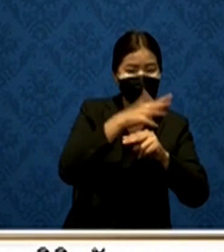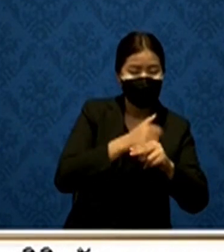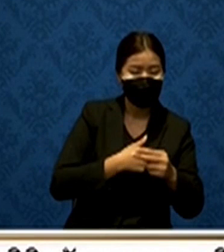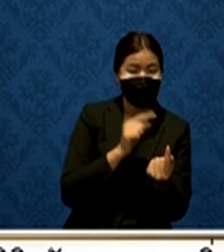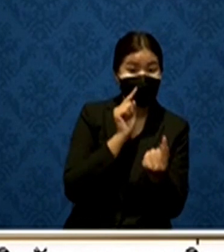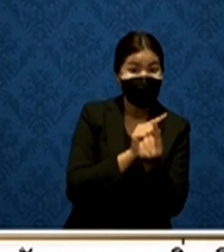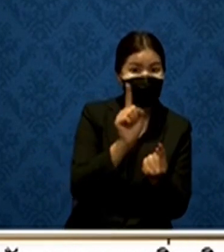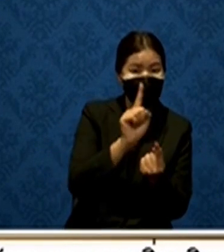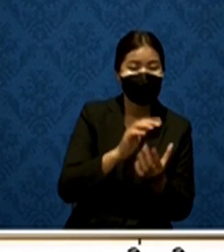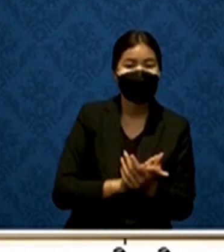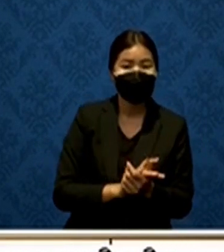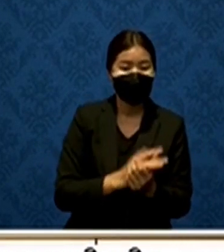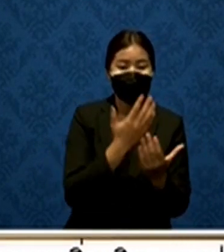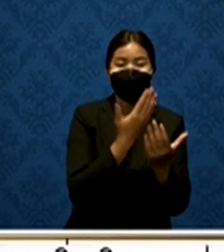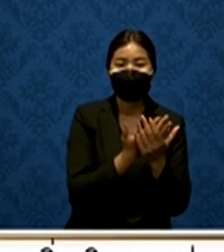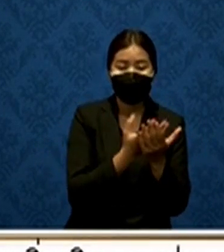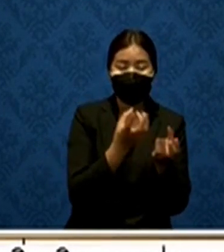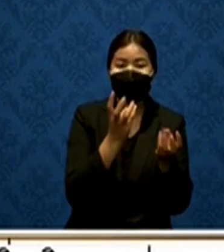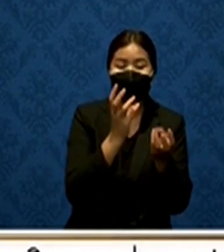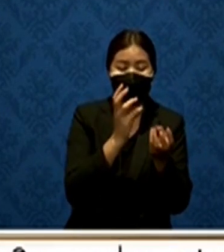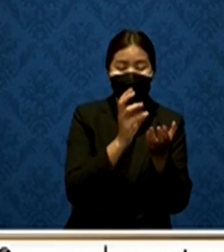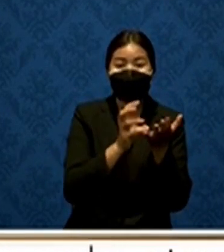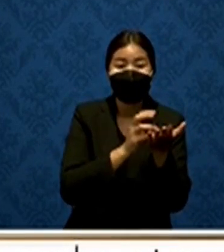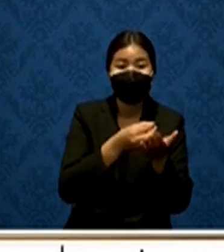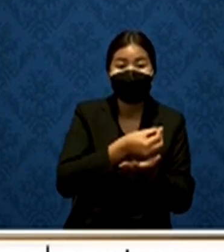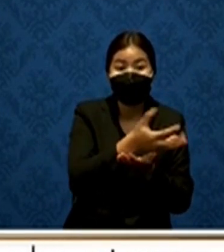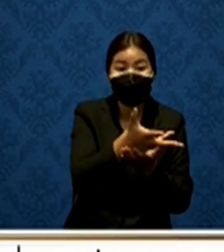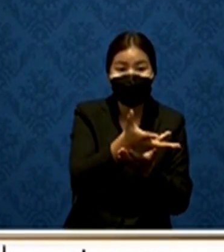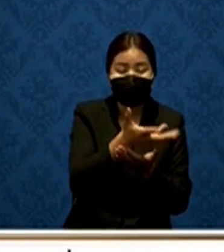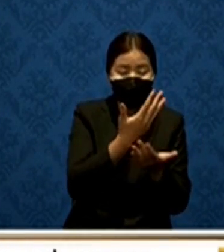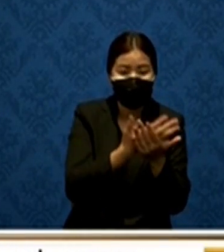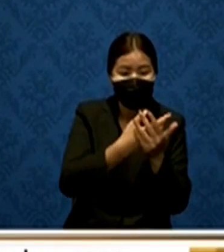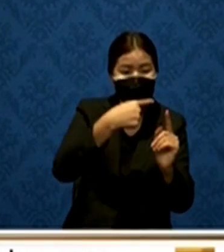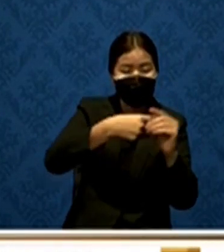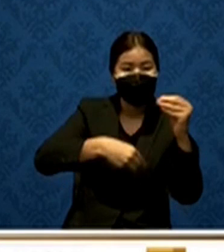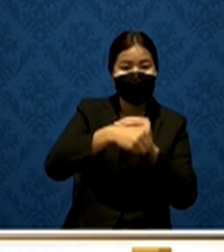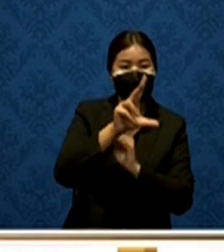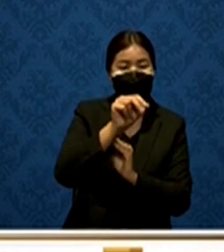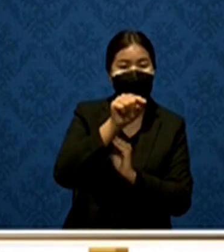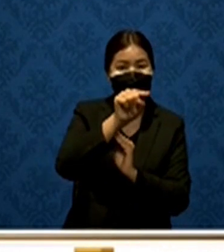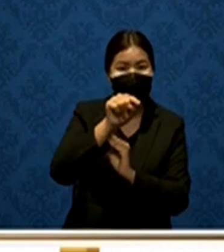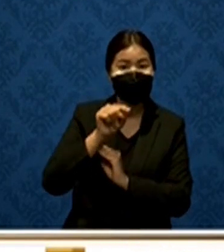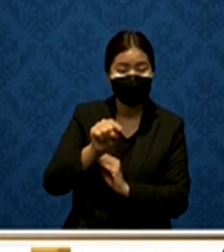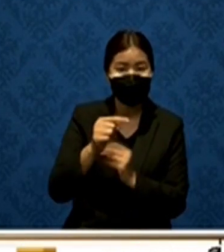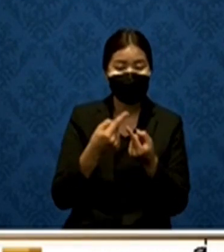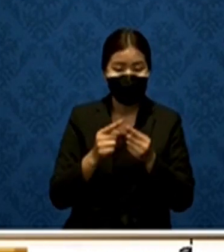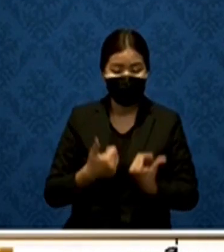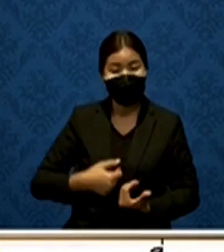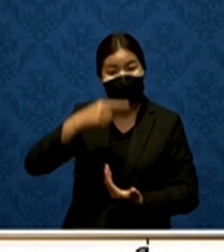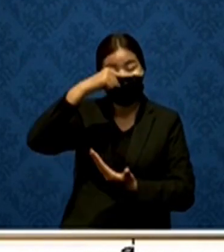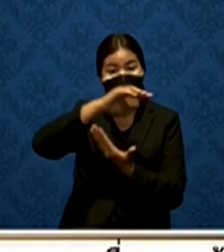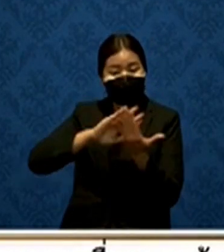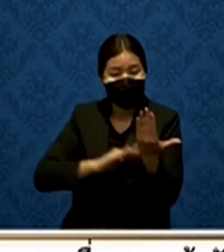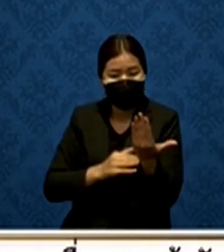าราคาปุ๋ยเฉลี่ยของโลกเพิ่มขึ้น 30%แต่ราคาป๋ยของไยเพิ่มขึน